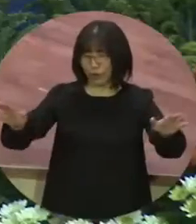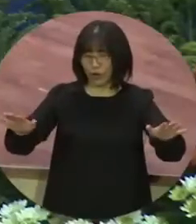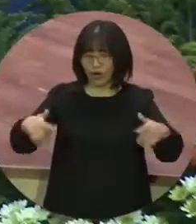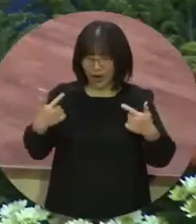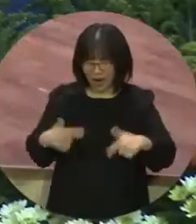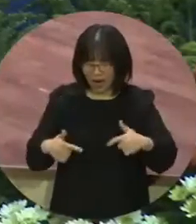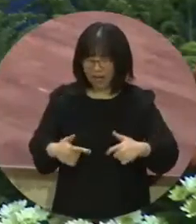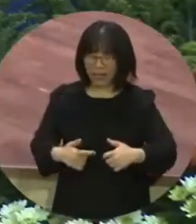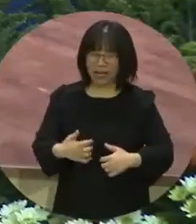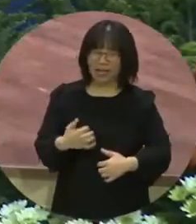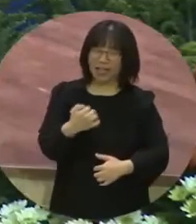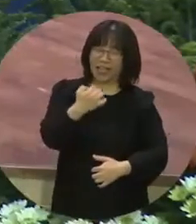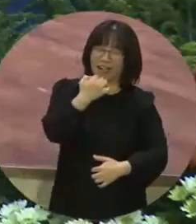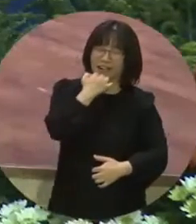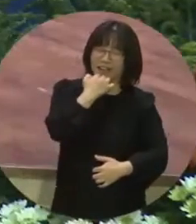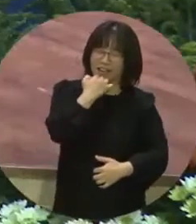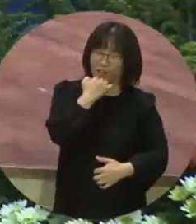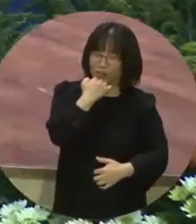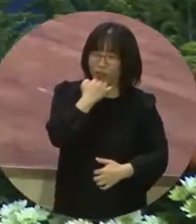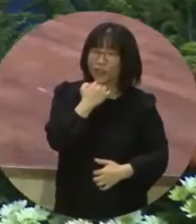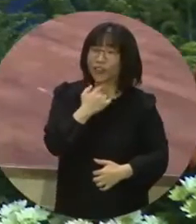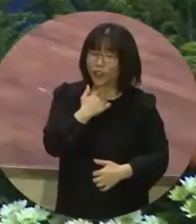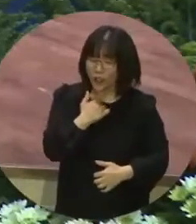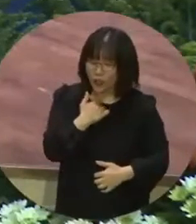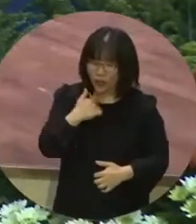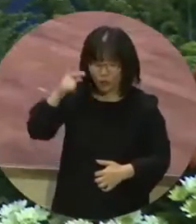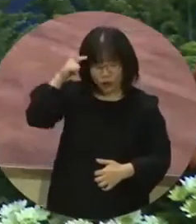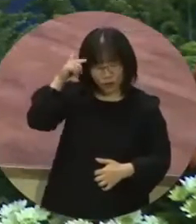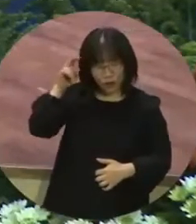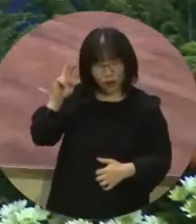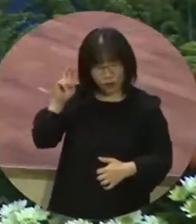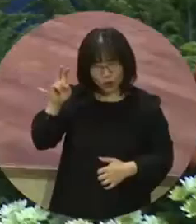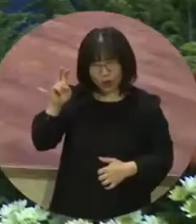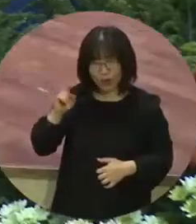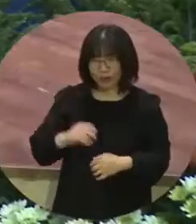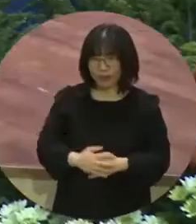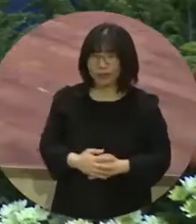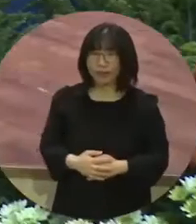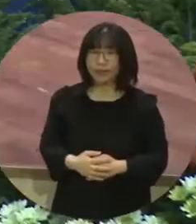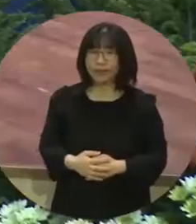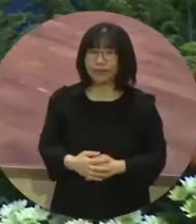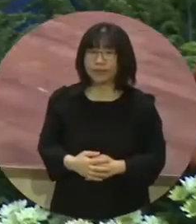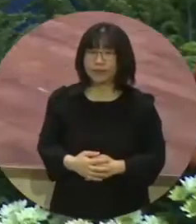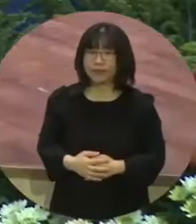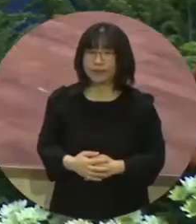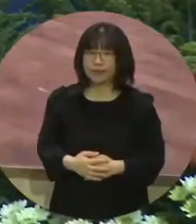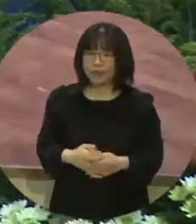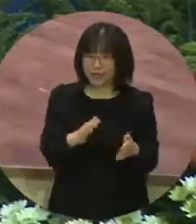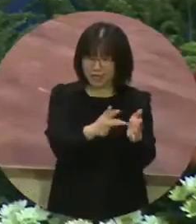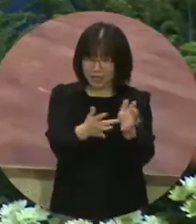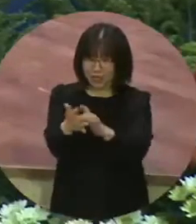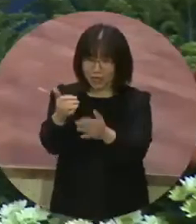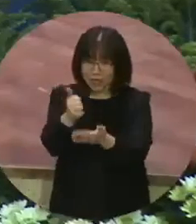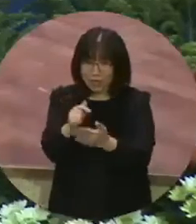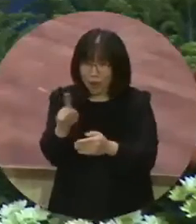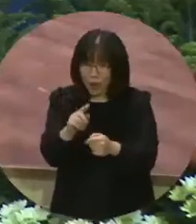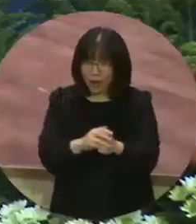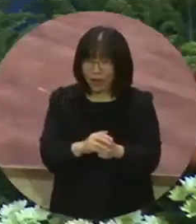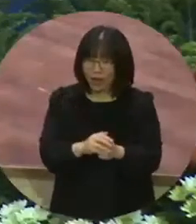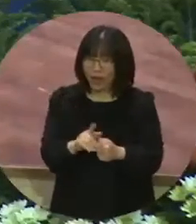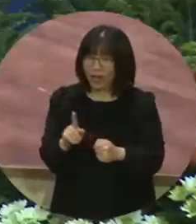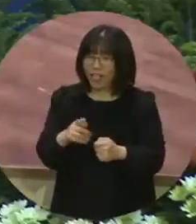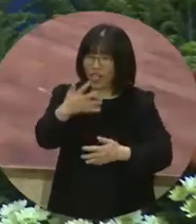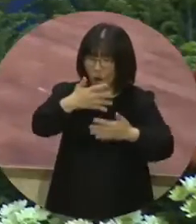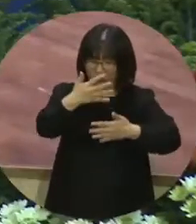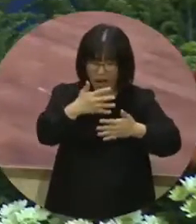유쾌하게 웃었을 것이라고 추측해서 출발합니다. 사실 어떤 이 성화에서도 예수님이 웃는